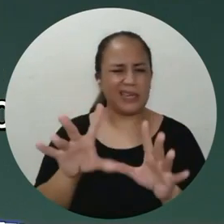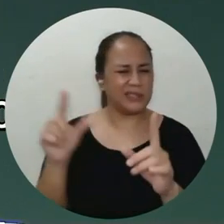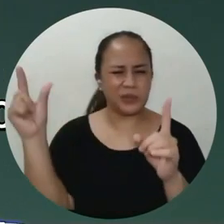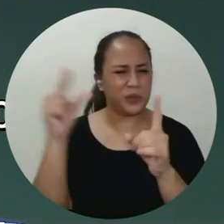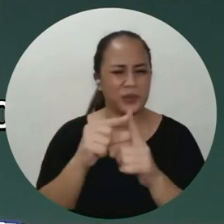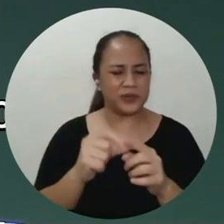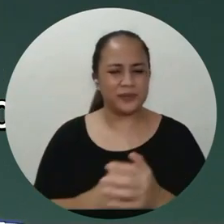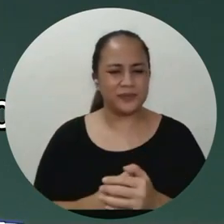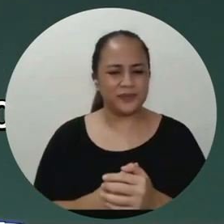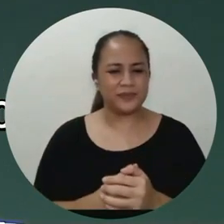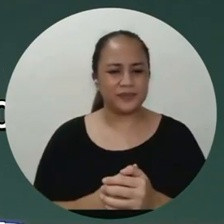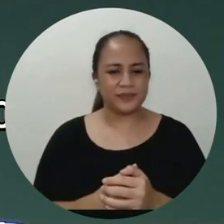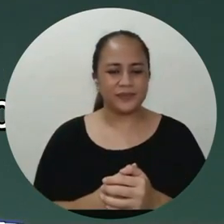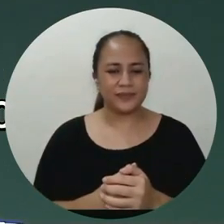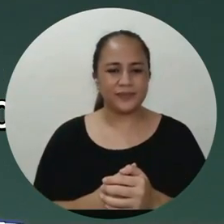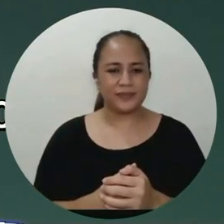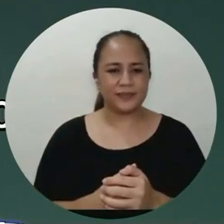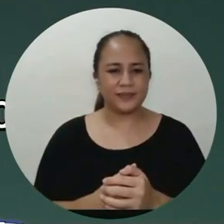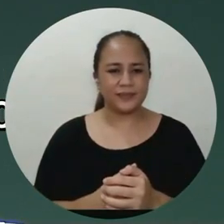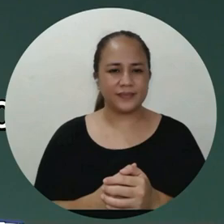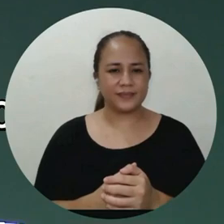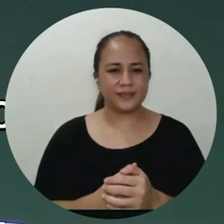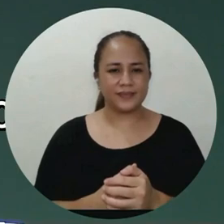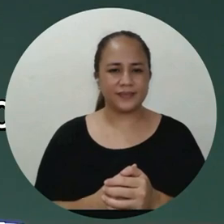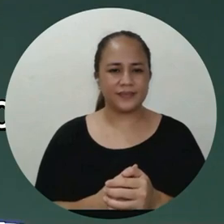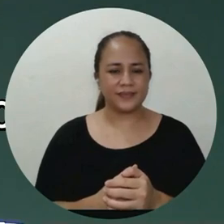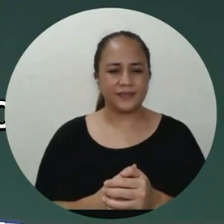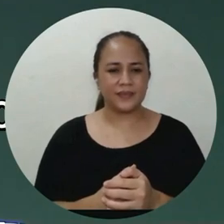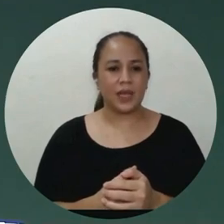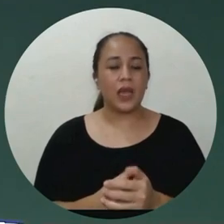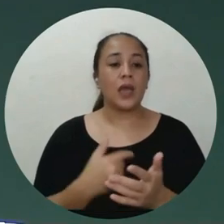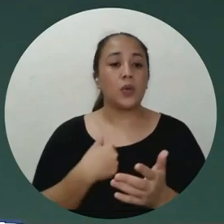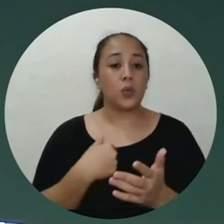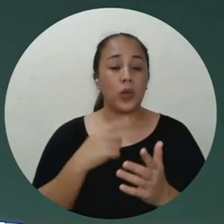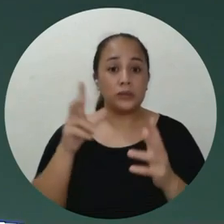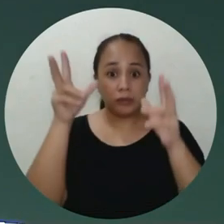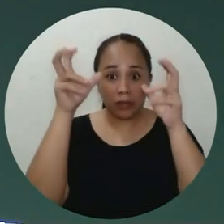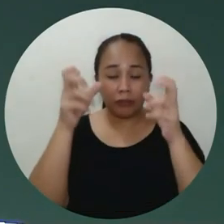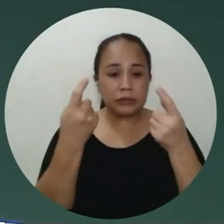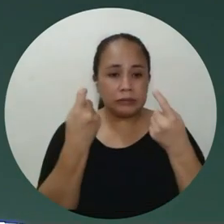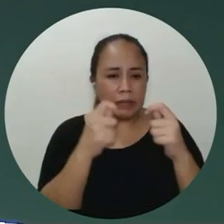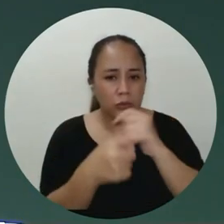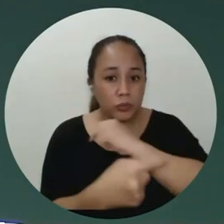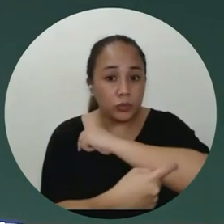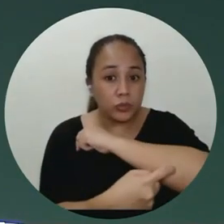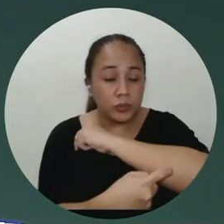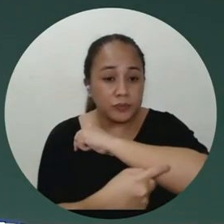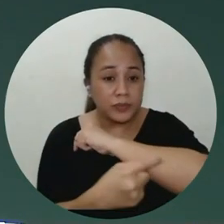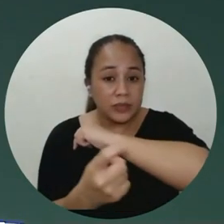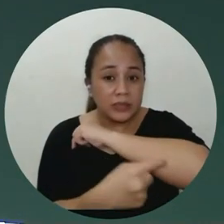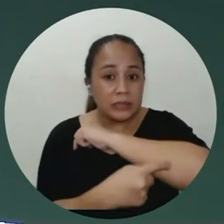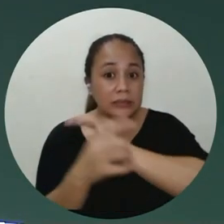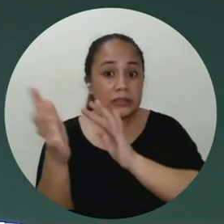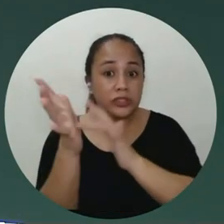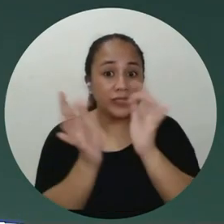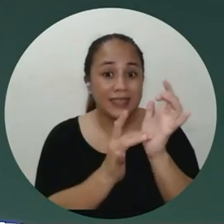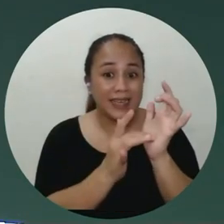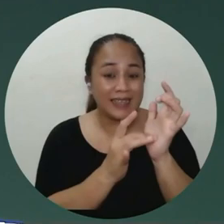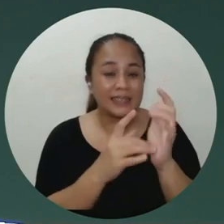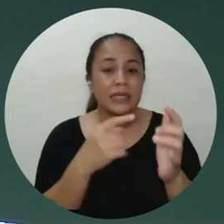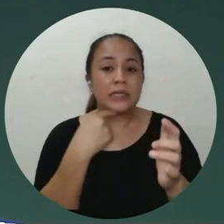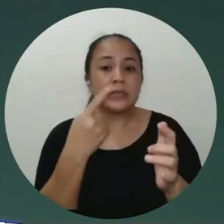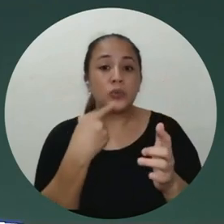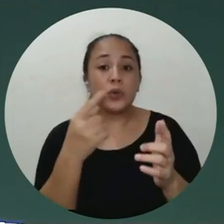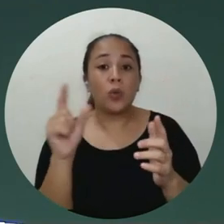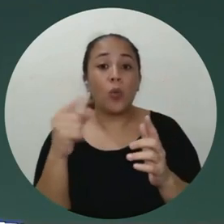당할 때 말이죠, 말씀으로 탁탁탁탁 이겼어요. And when the devil tried to tempt Jesus, he overcame the devil with the